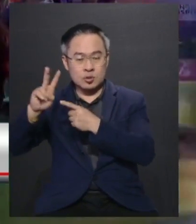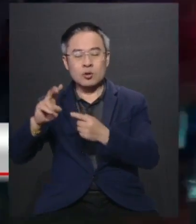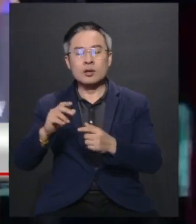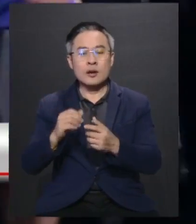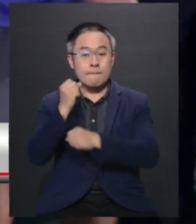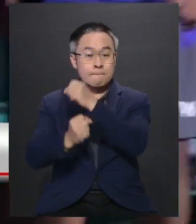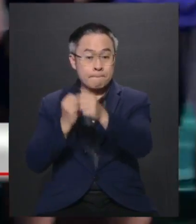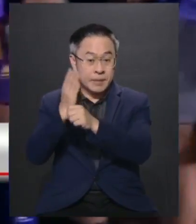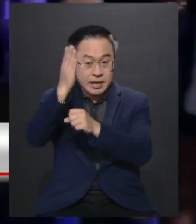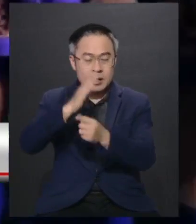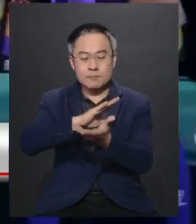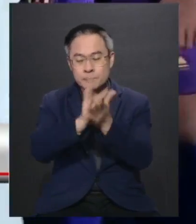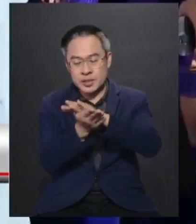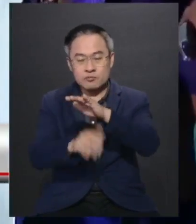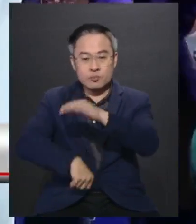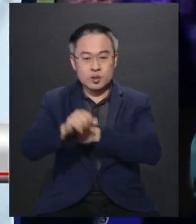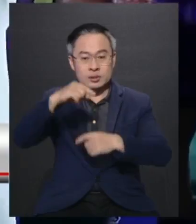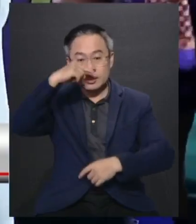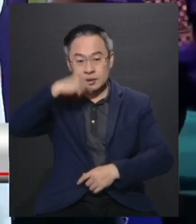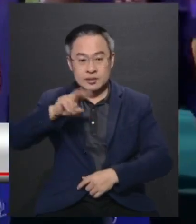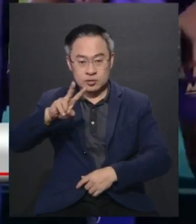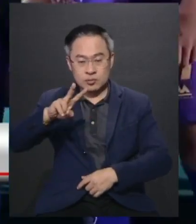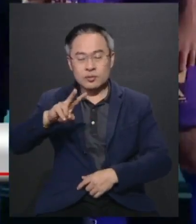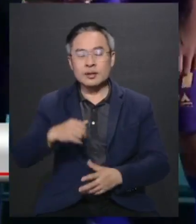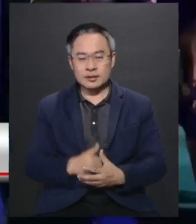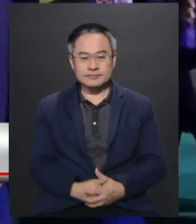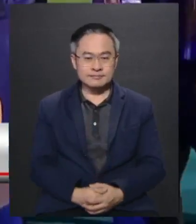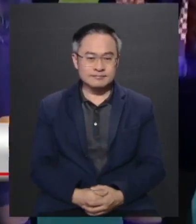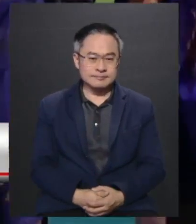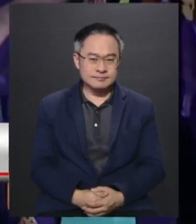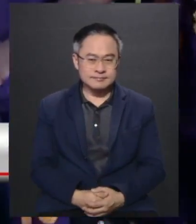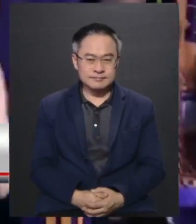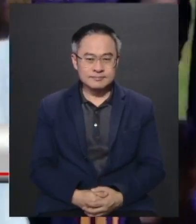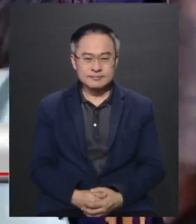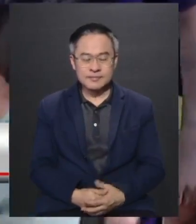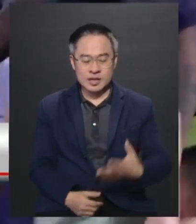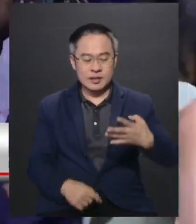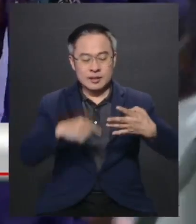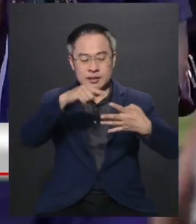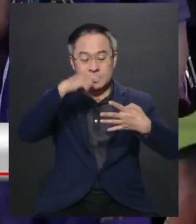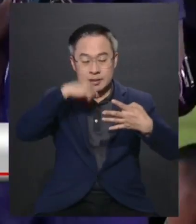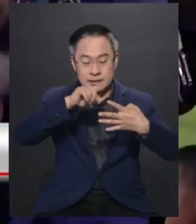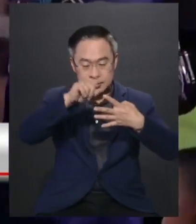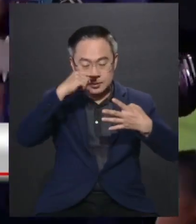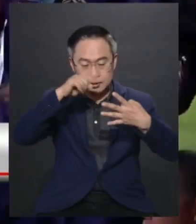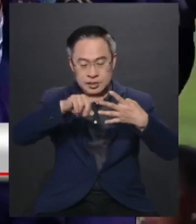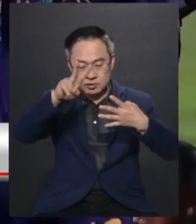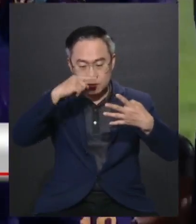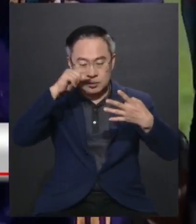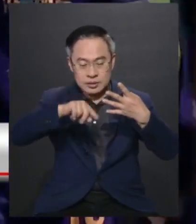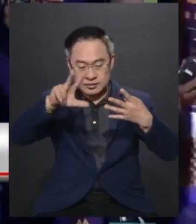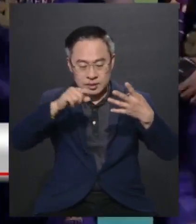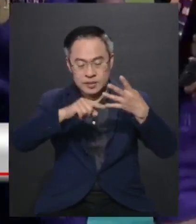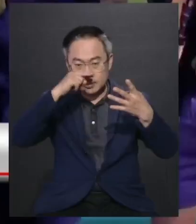ส่วนอีก 1ทีมก็คือดรากอนปทุมวันกาญจนบุรี FCค่ะโอน่าสนใจนะเอ๊ะปีหน้านี่ถ้าผมเข้าใจไม่ผิด